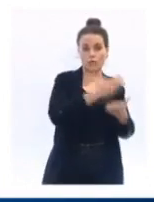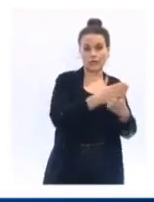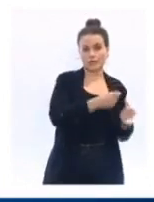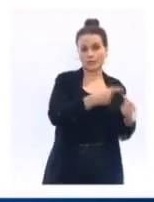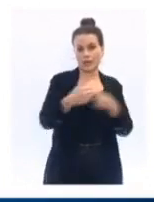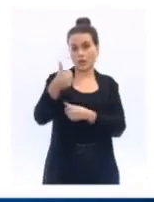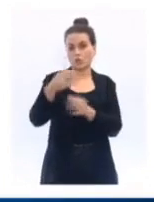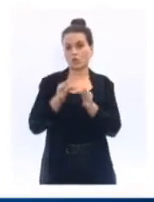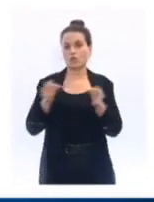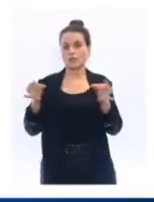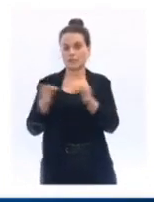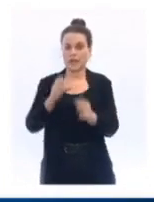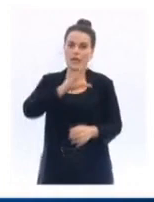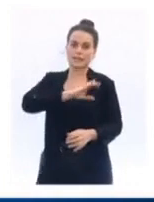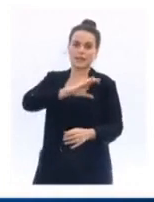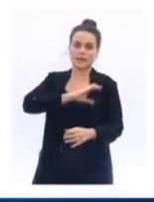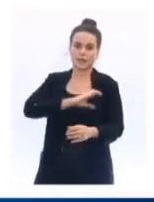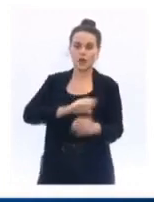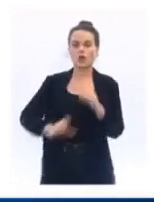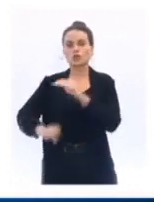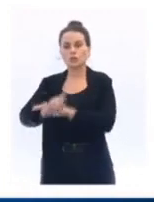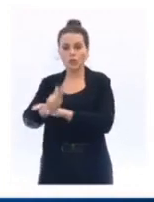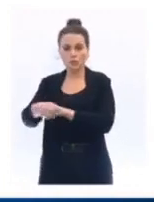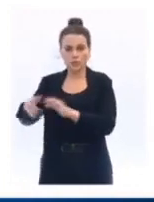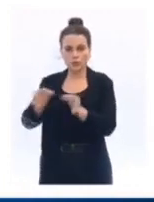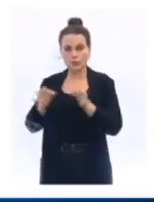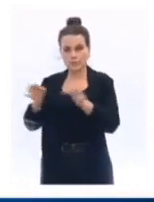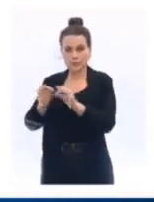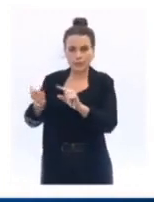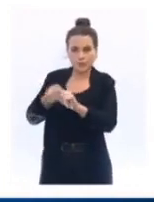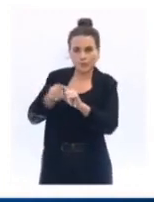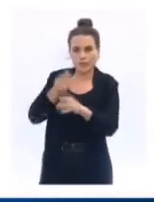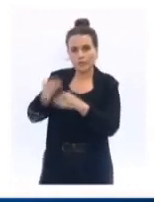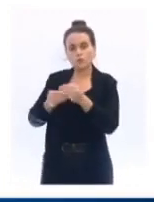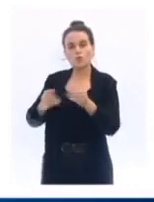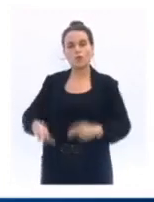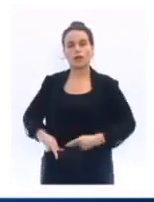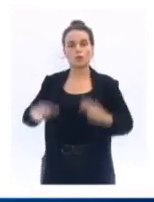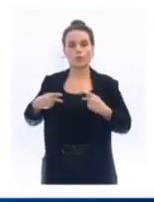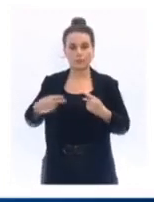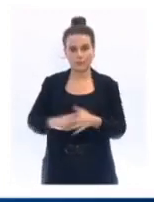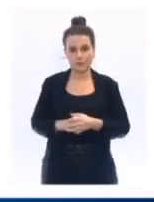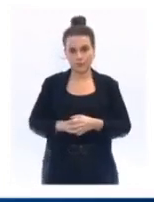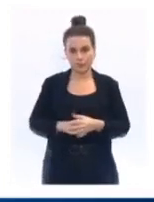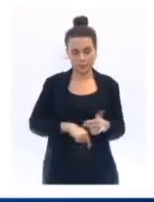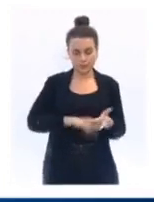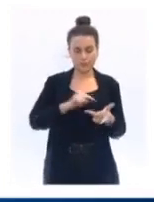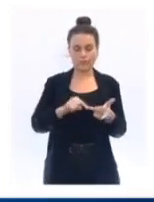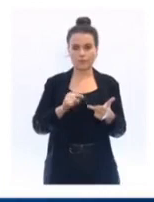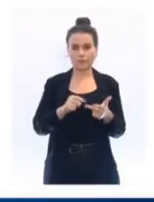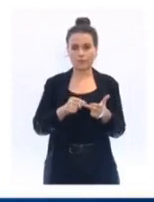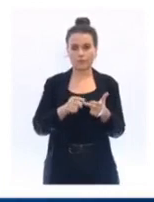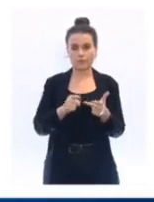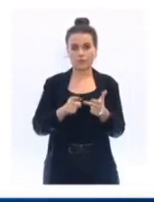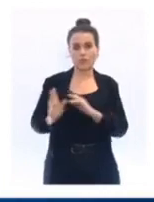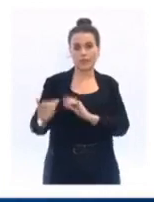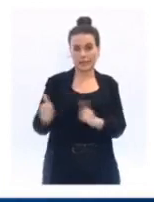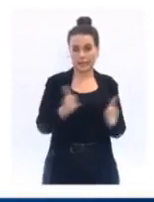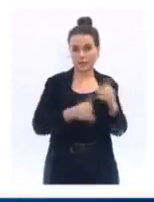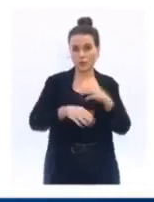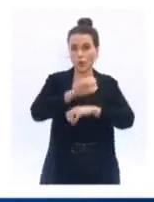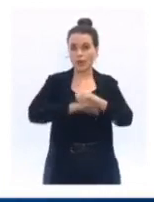seront organisées par groupe, avec un respect maximal des gestes barrières. Lorsqu'elles sont trop difficiles à organiser ainsi, elles peuvent être